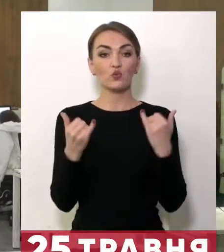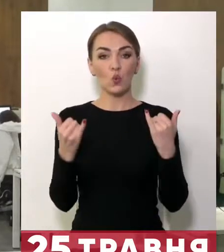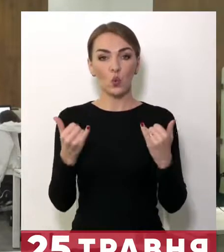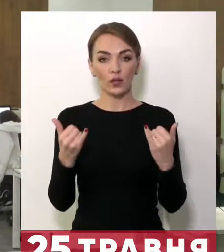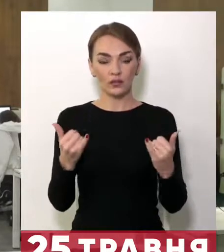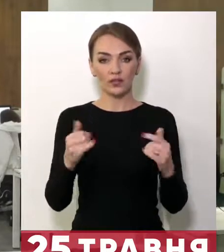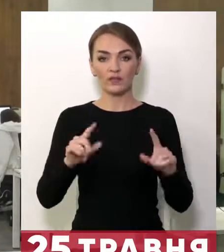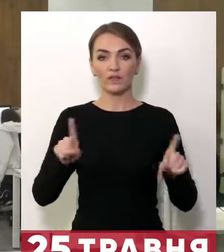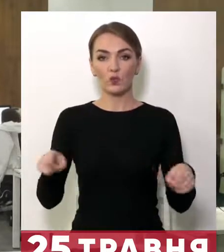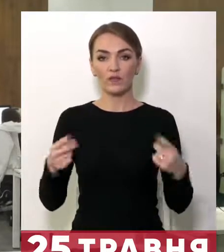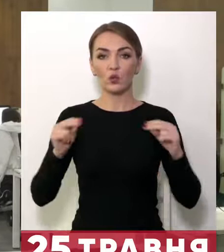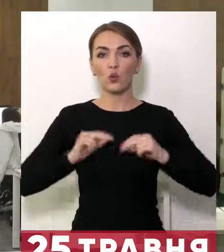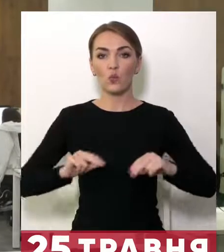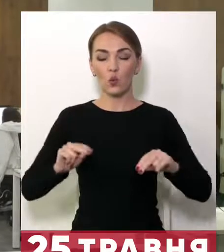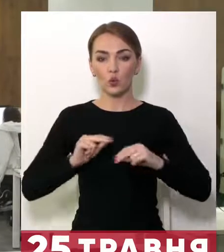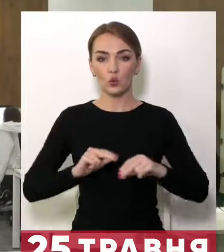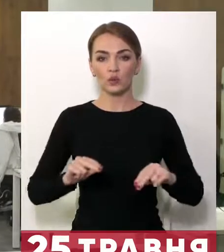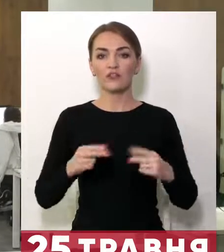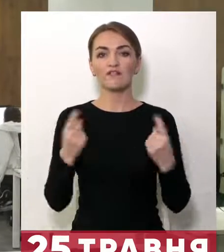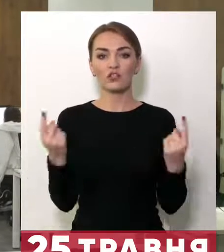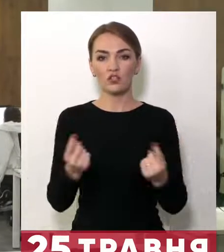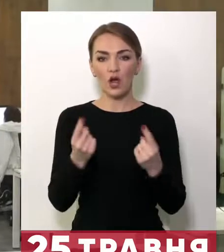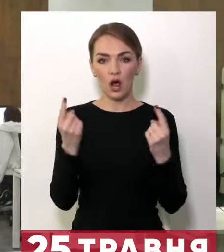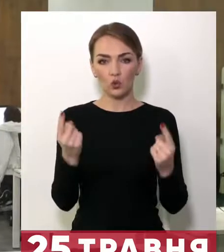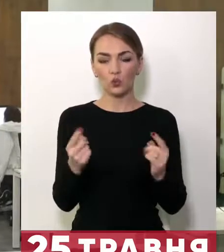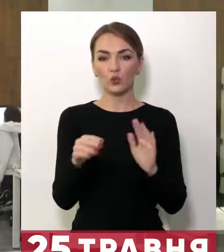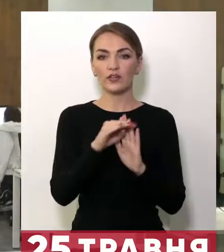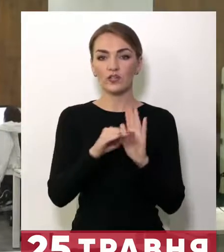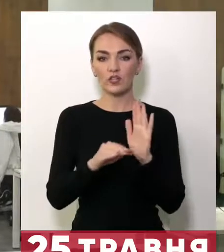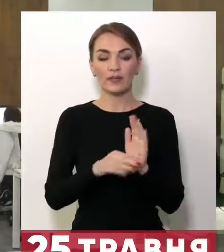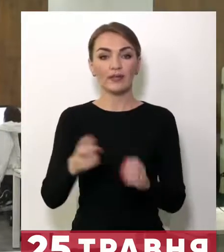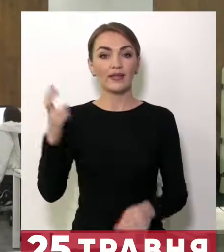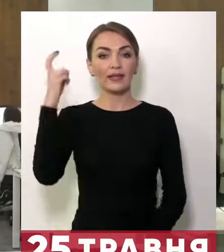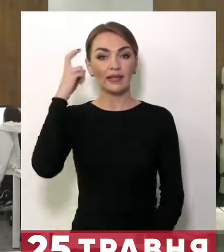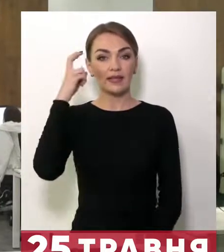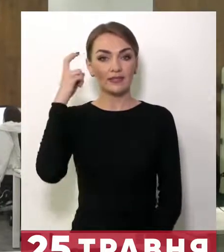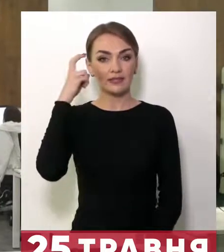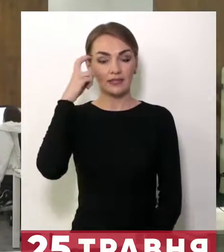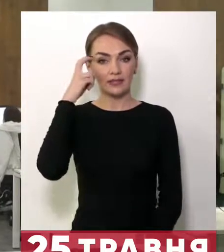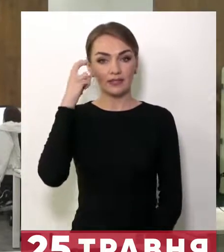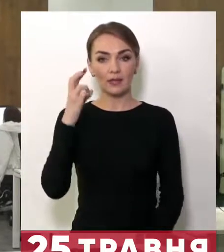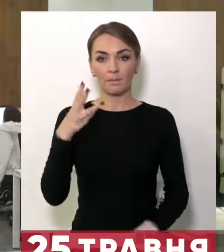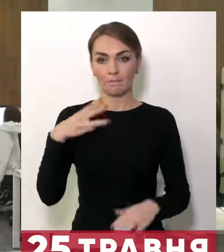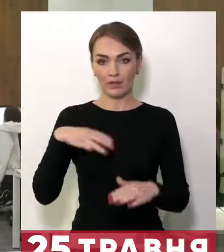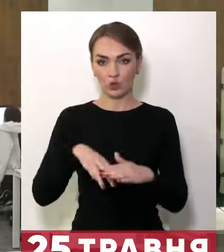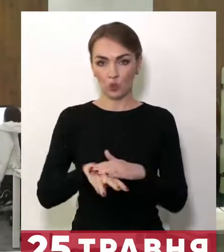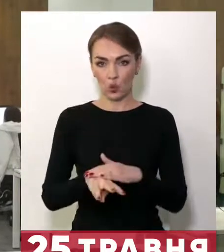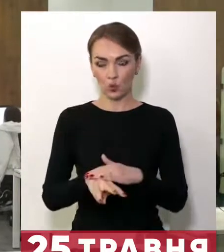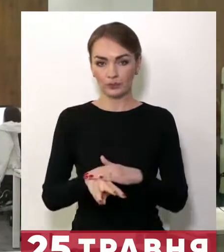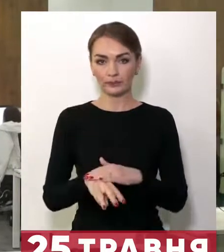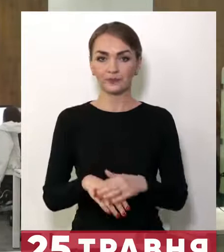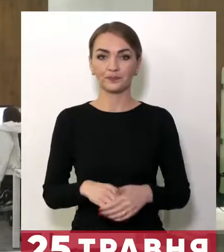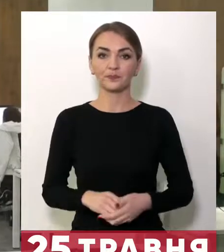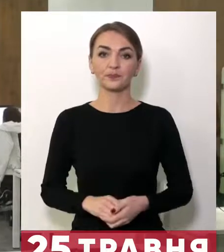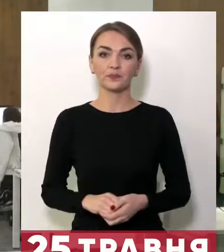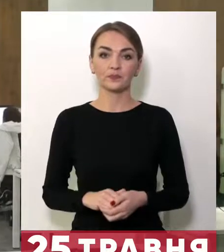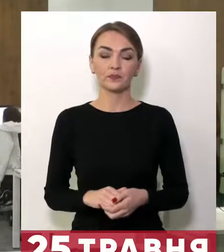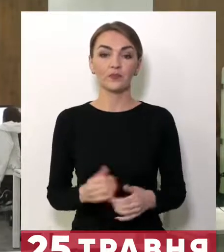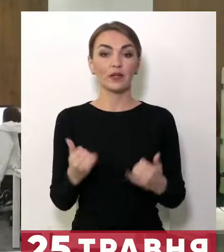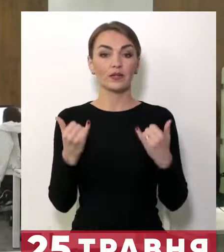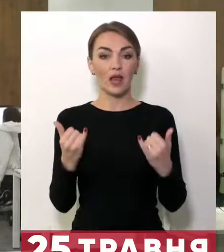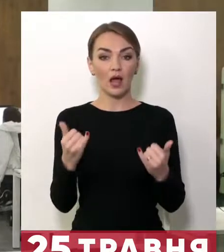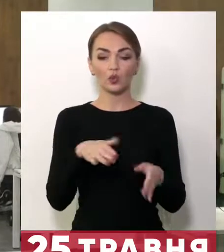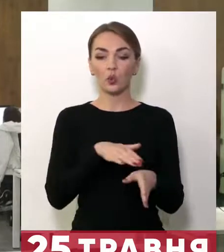Відсьогодні відновило свою роботу в звичайному режимі і київське метро.